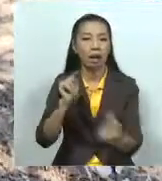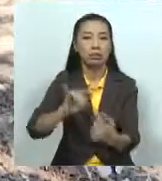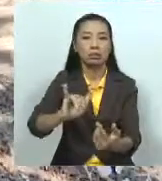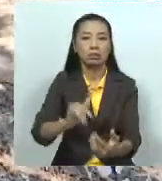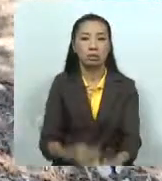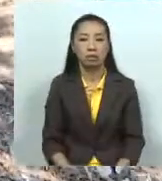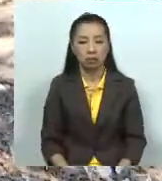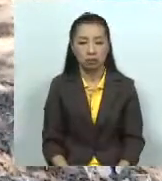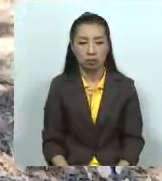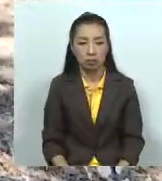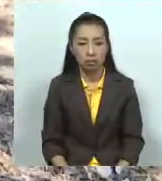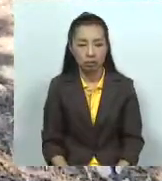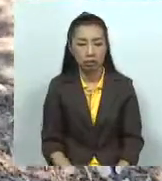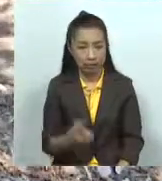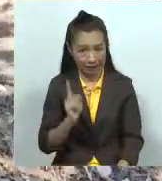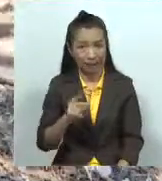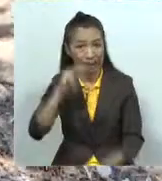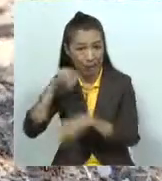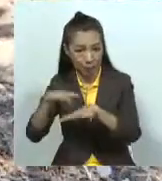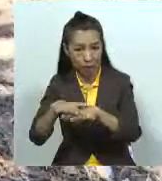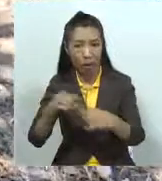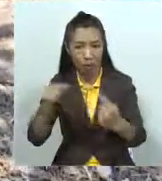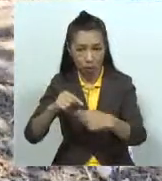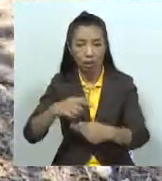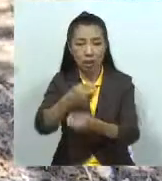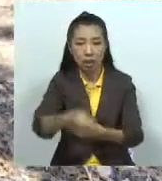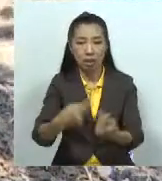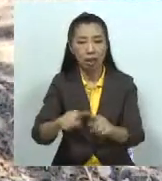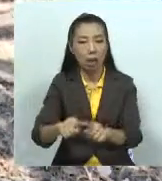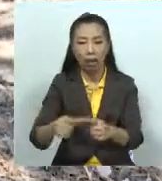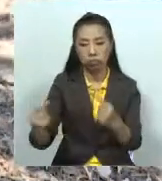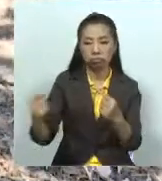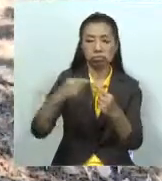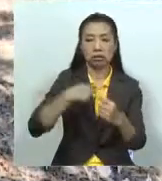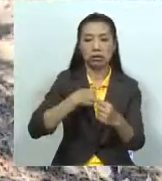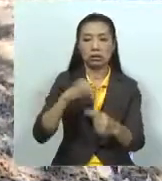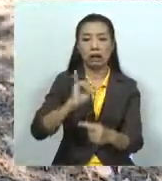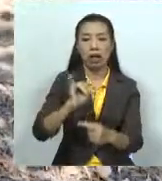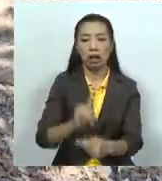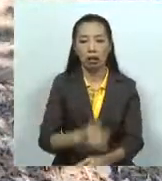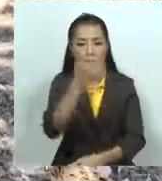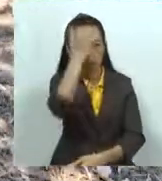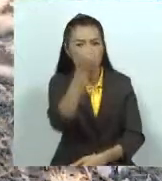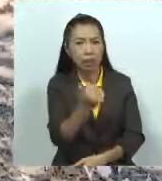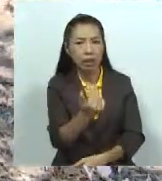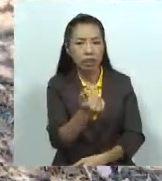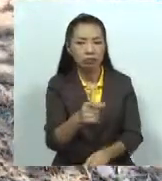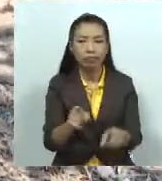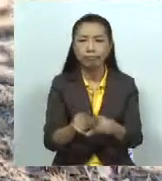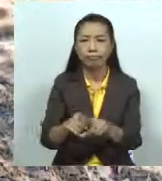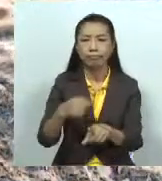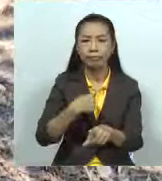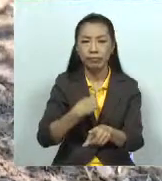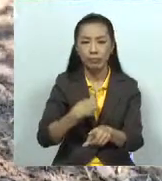ที่เราสู้ขึ้นมาให้เกษตรกร นั่นแหละนั่นแหละสู้ไปแล้วแต่มันยังไม่ถึง แล้วทำไมยังไม่ถึงอ่ะ ก็มันก็แบบมัน